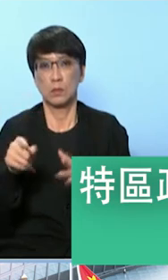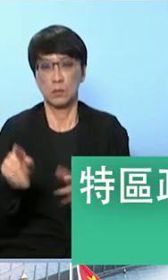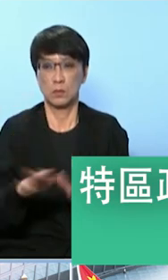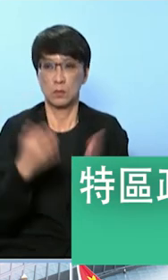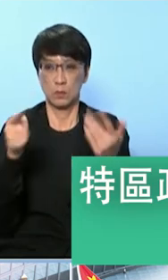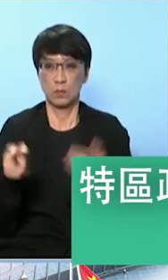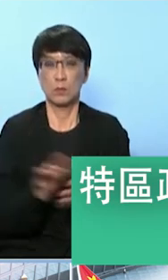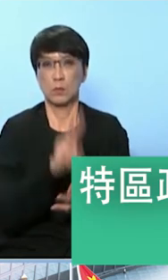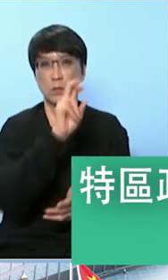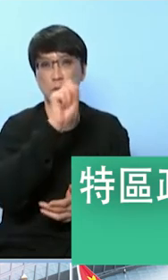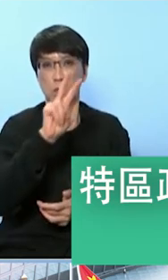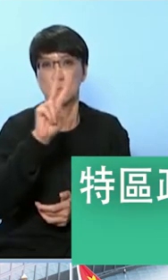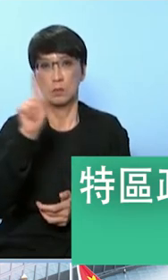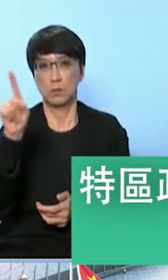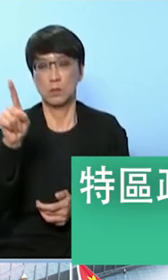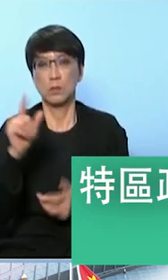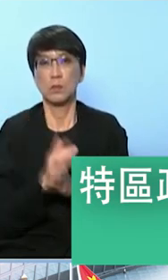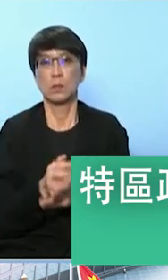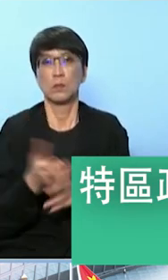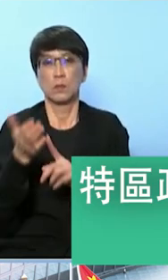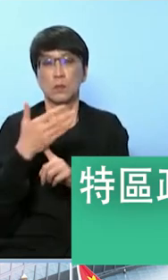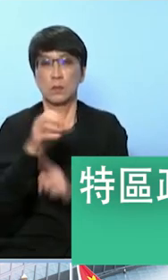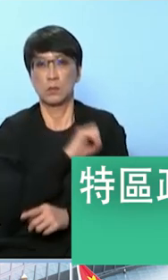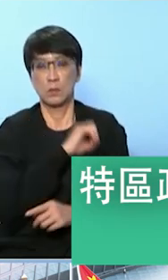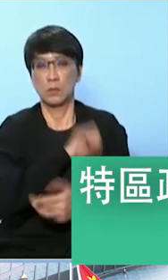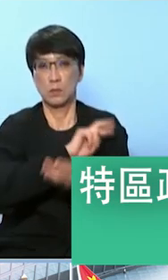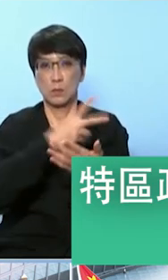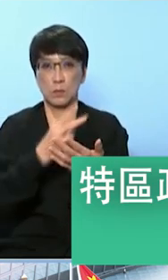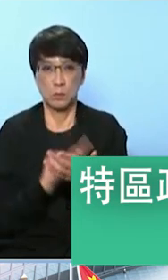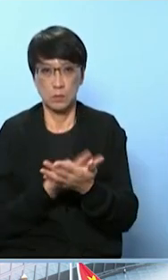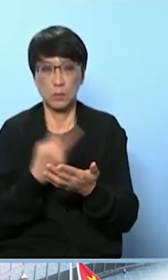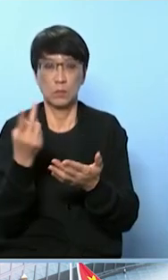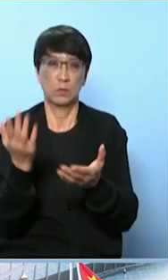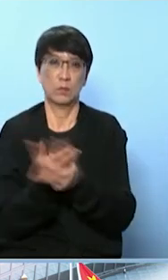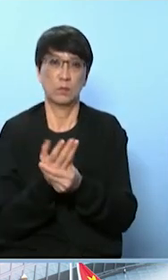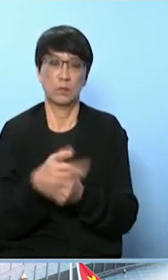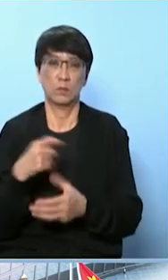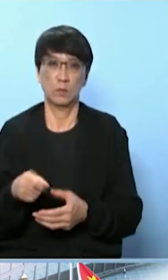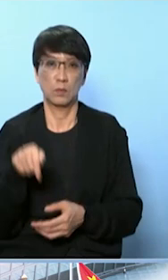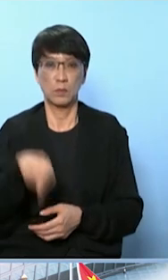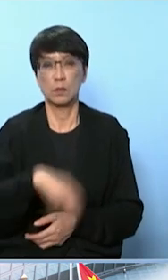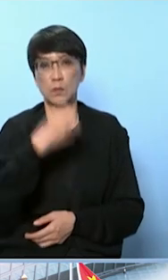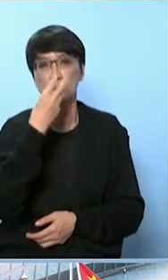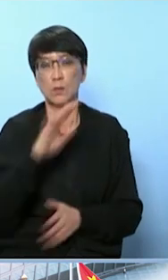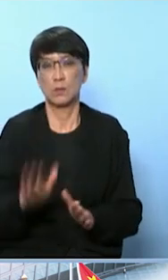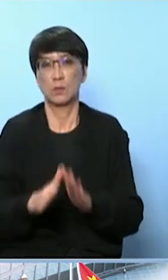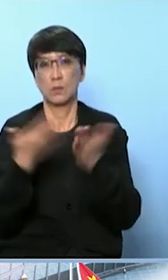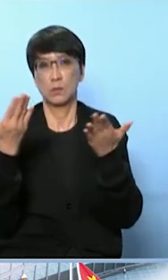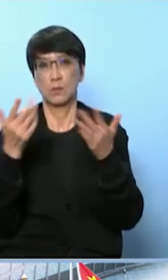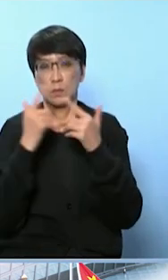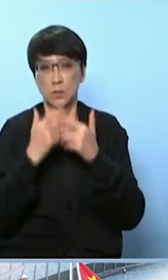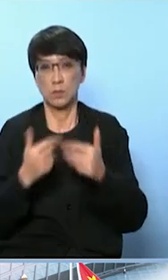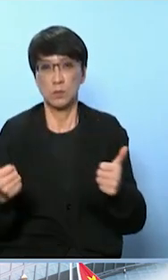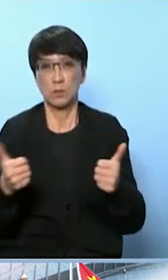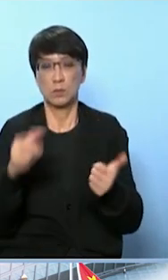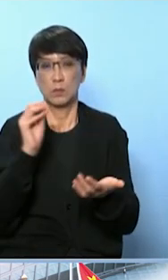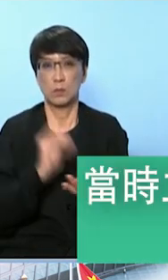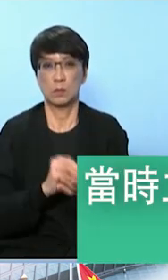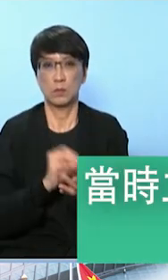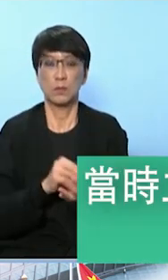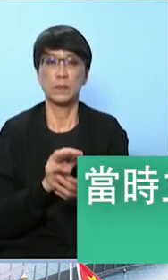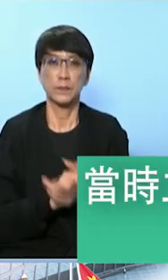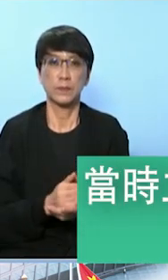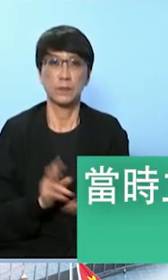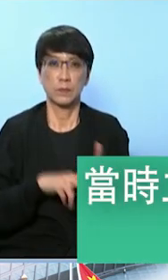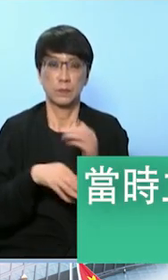就提出《2021年國旗及國徽修訂條例草案》，以便在本港實施適用的規定。